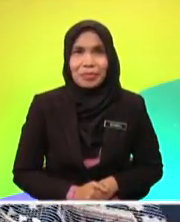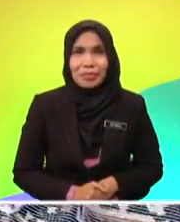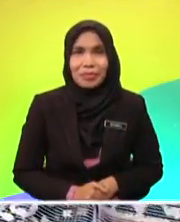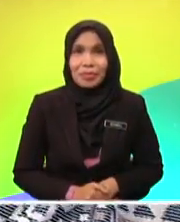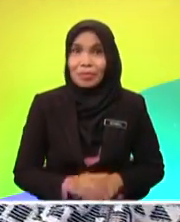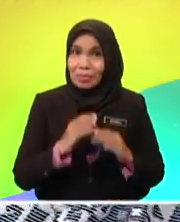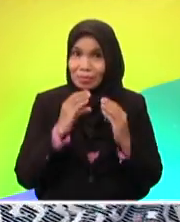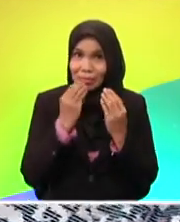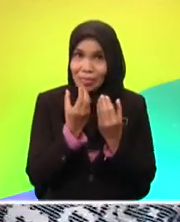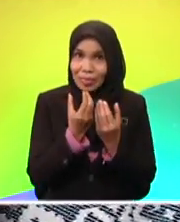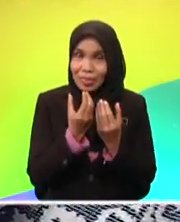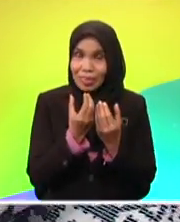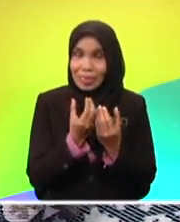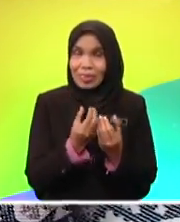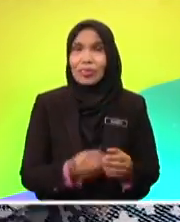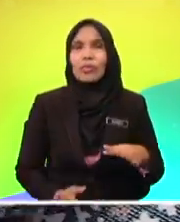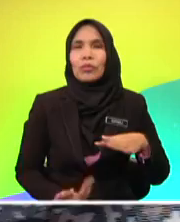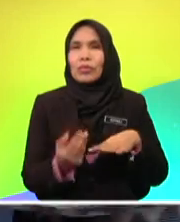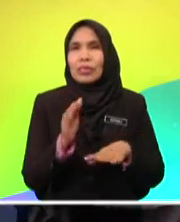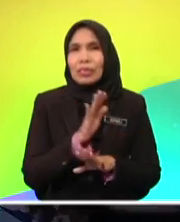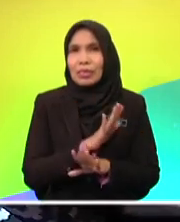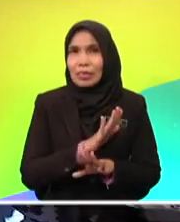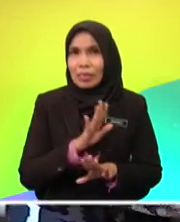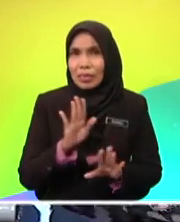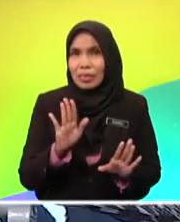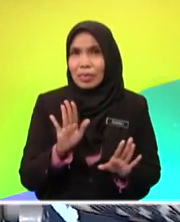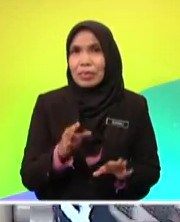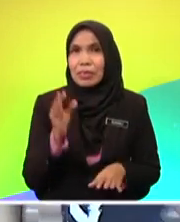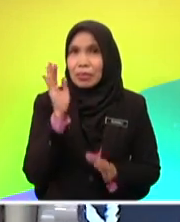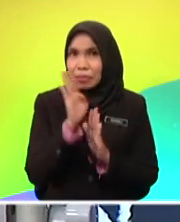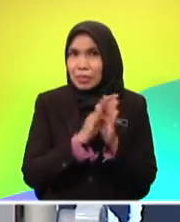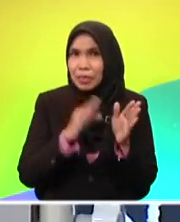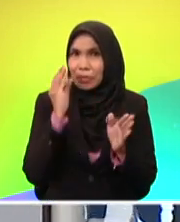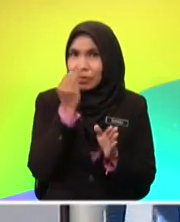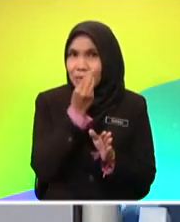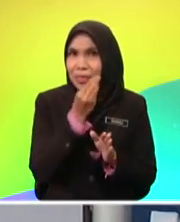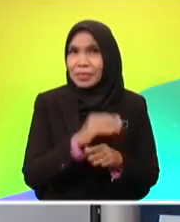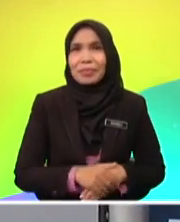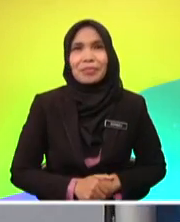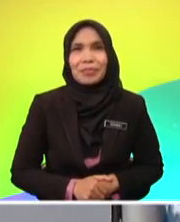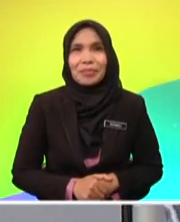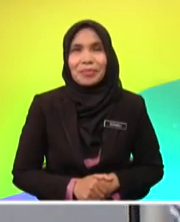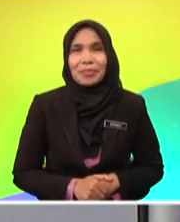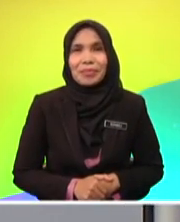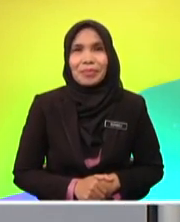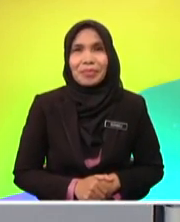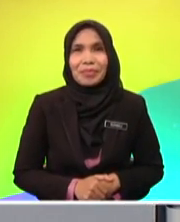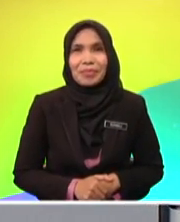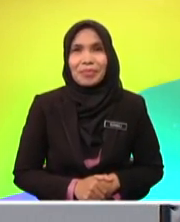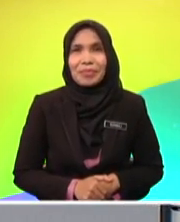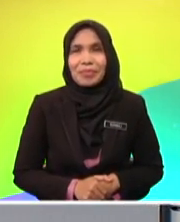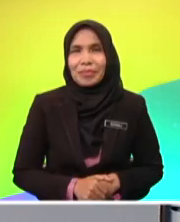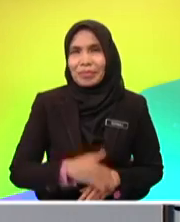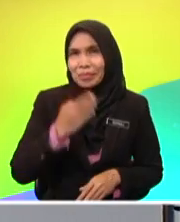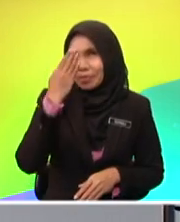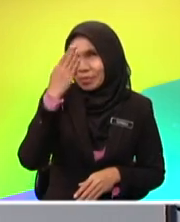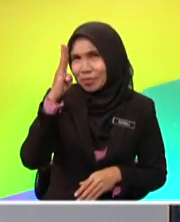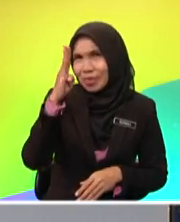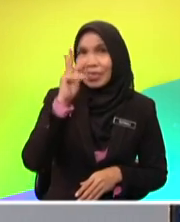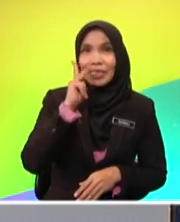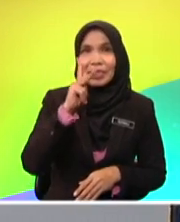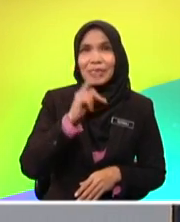kelas tumbuhan tidak berbunga. Betul kan cikgu? Betul. Tambah 5 markah lagi. Yeay. Kak Rina. Dah